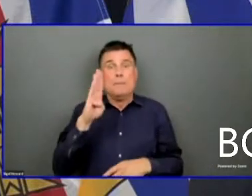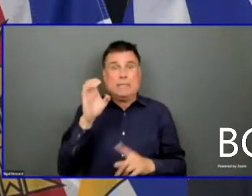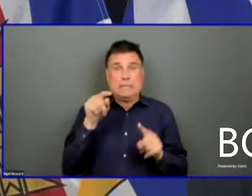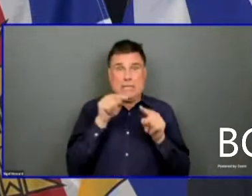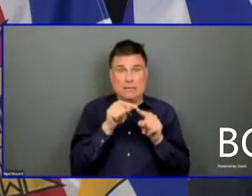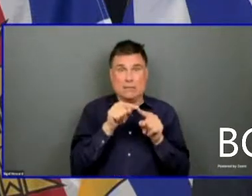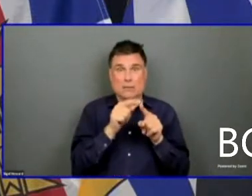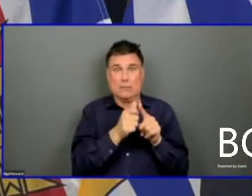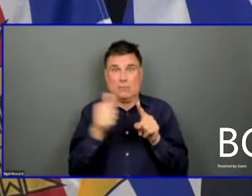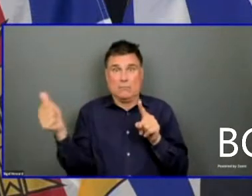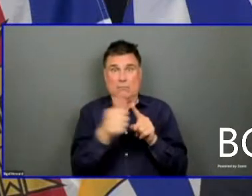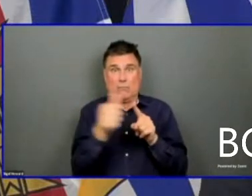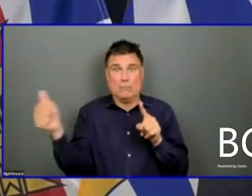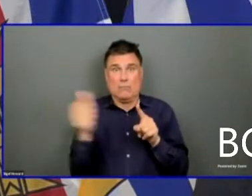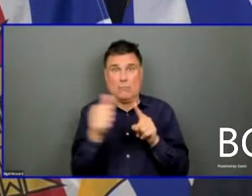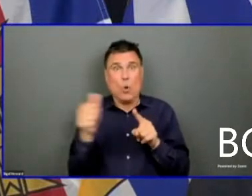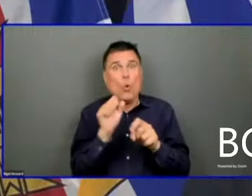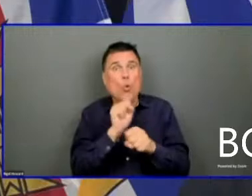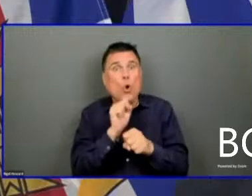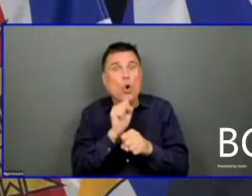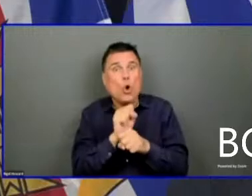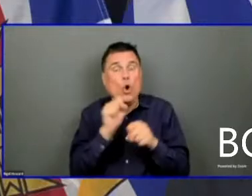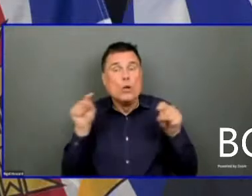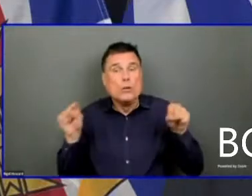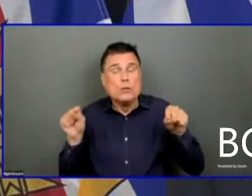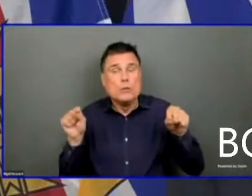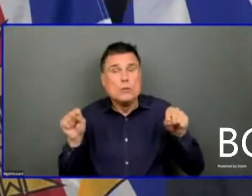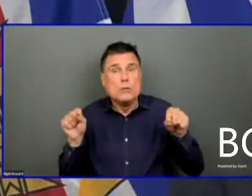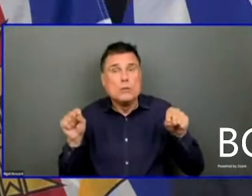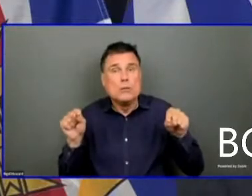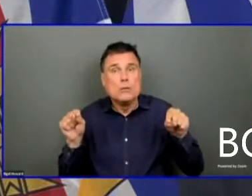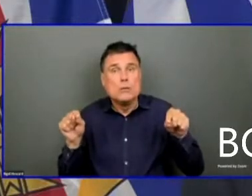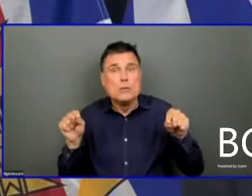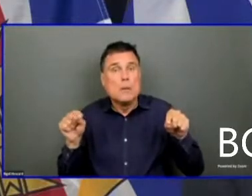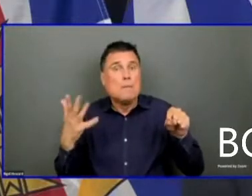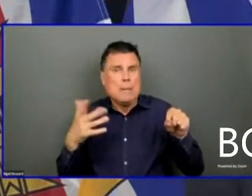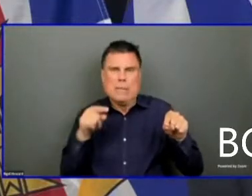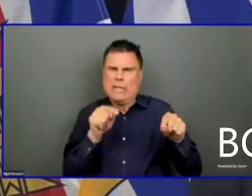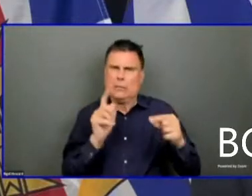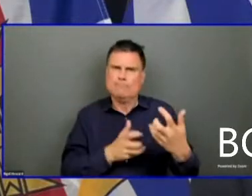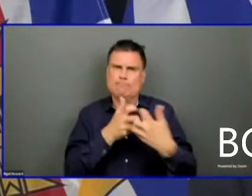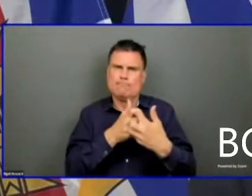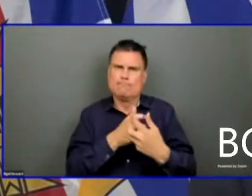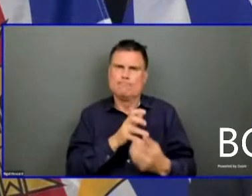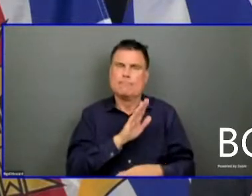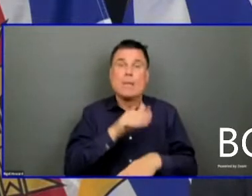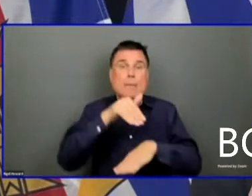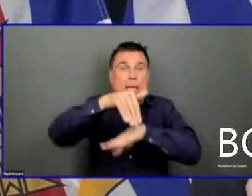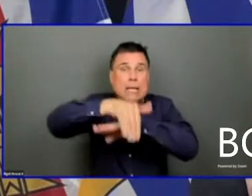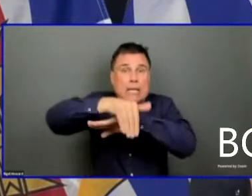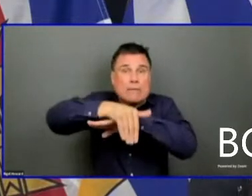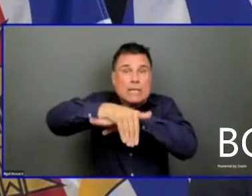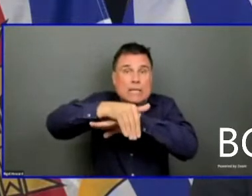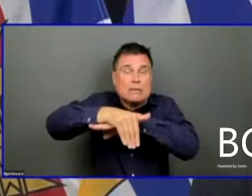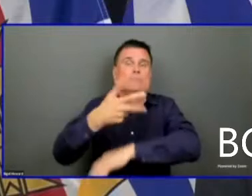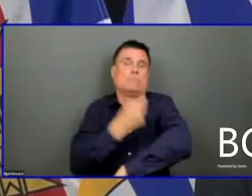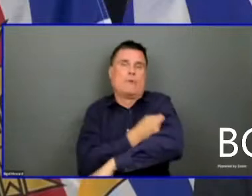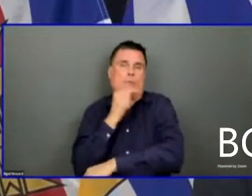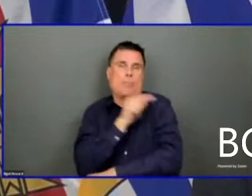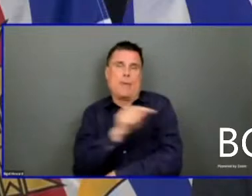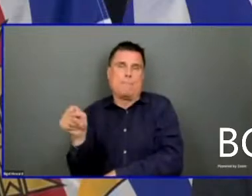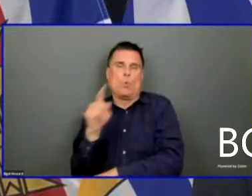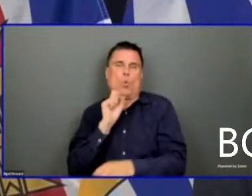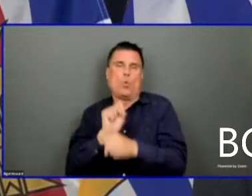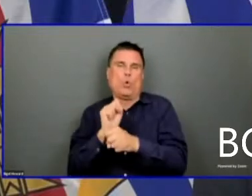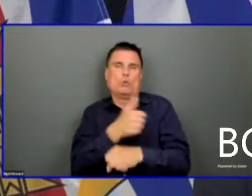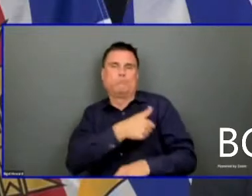特别还有米信啊特别因为有些地方上班的地方很远每天还要上班，